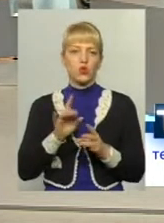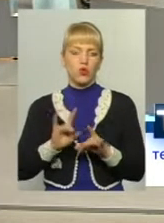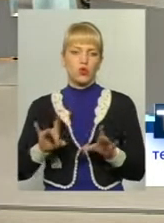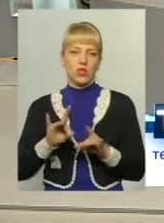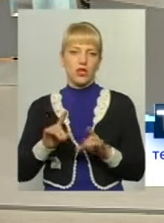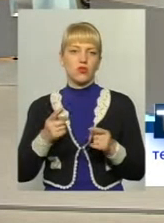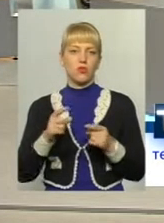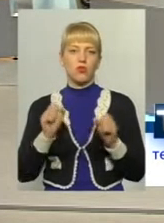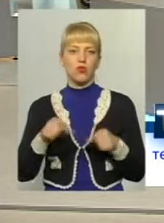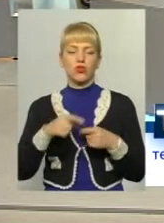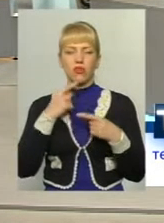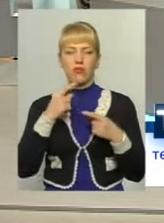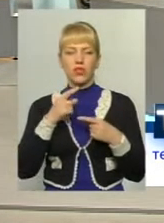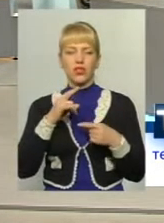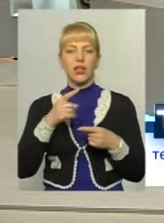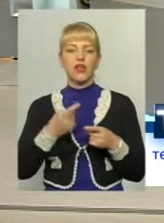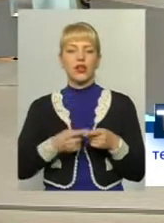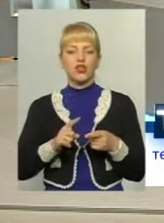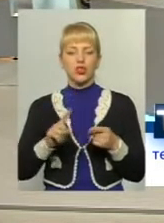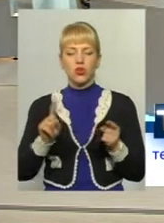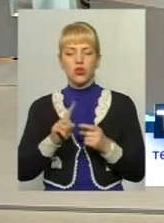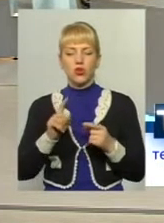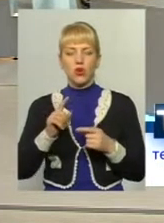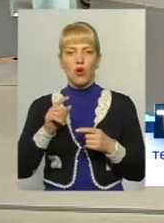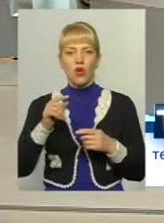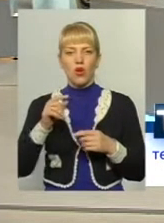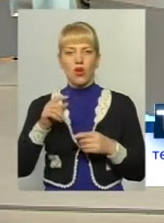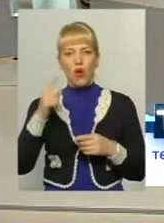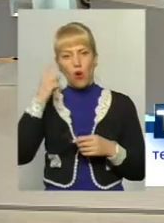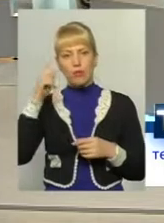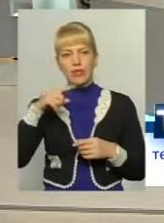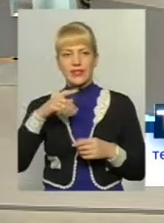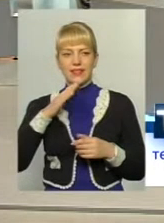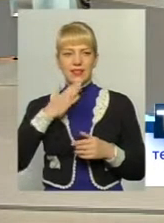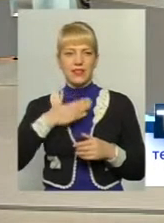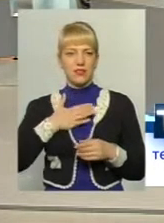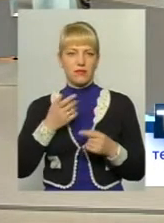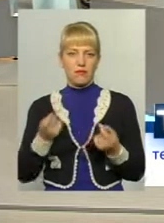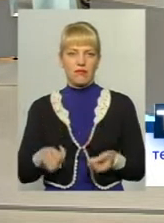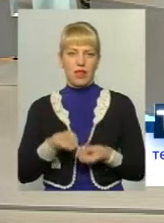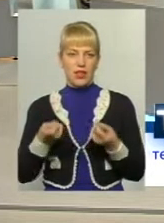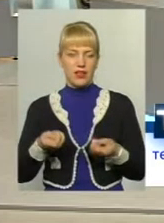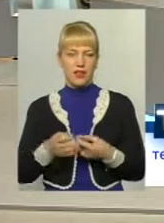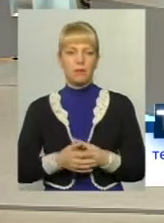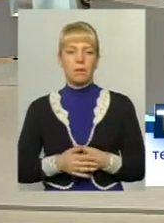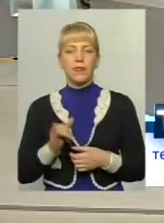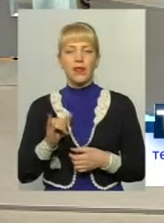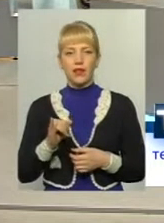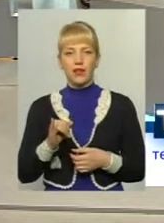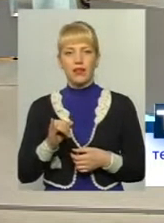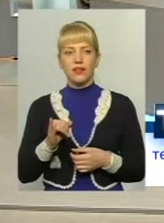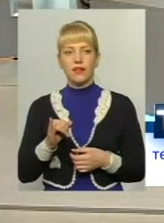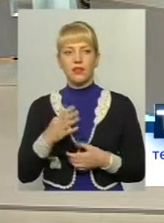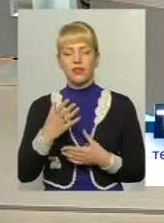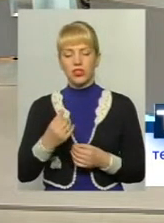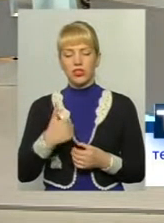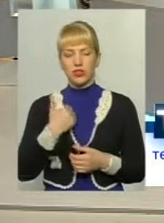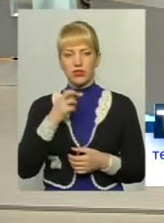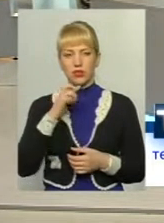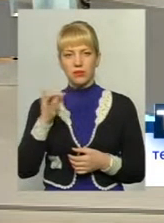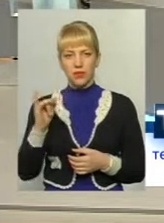Ще цікаво, що мало хто говорить зі свого досвіду, так? Ну, тобто, значить, десь чув або хтось розказував, а